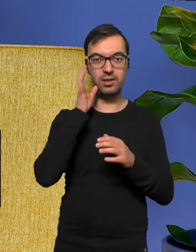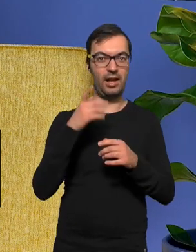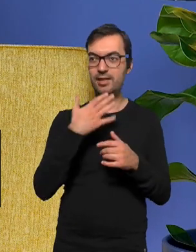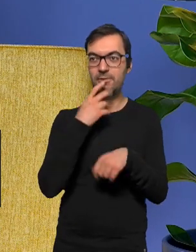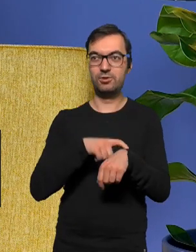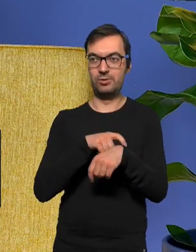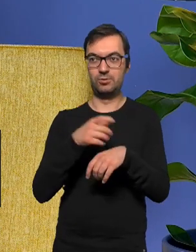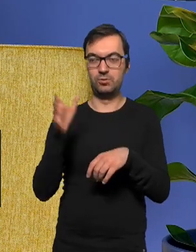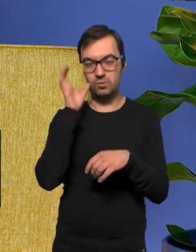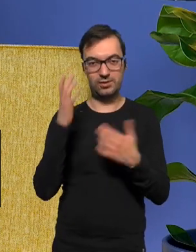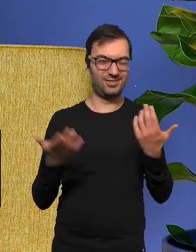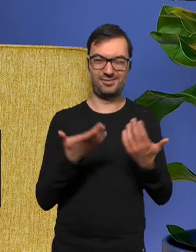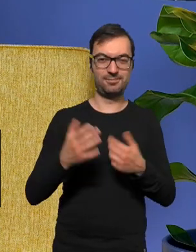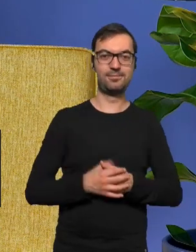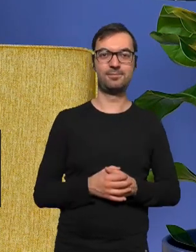co